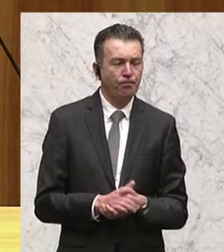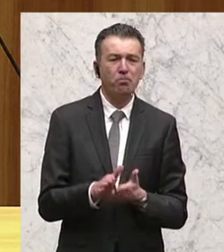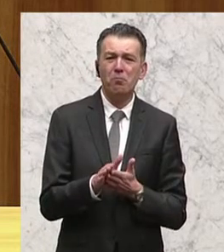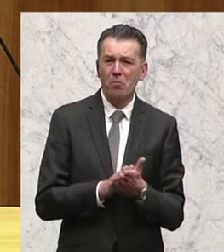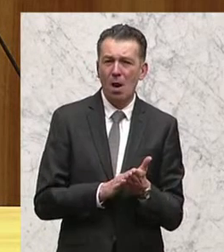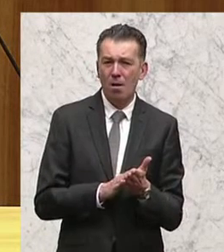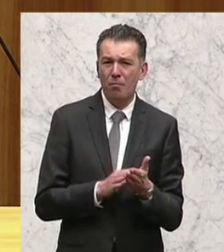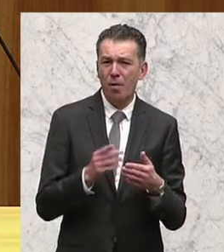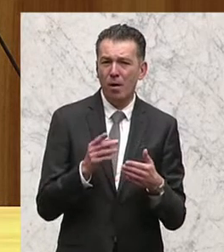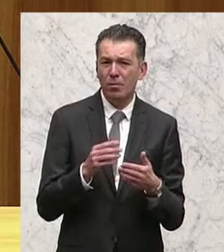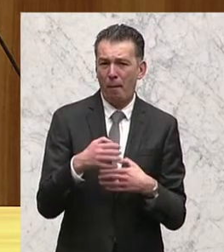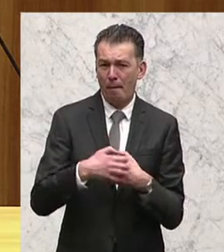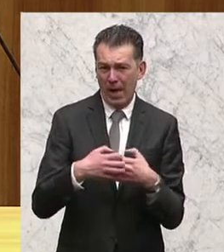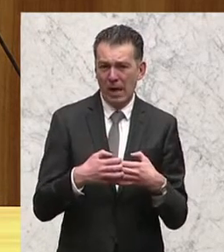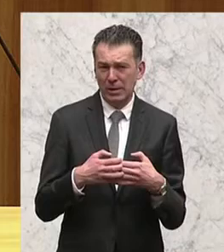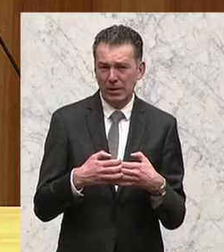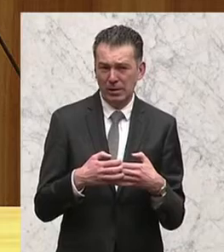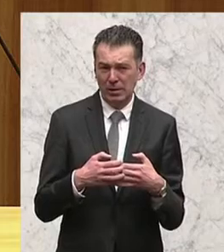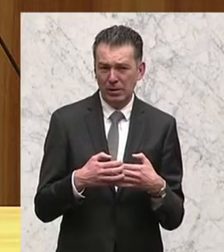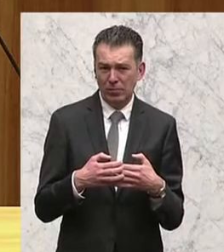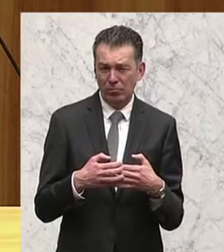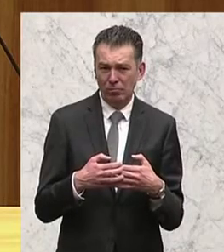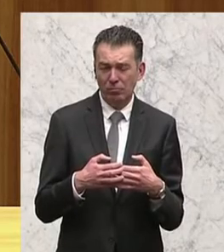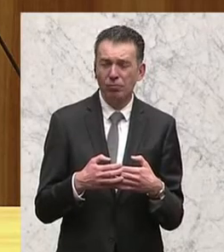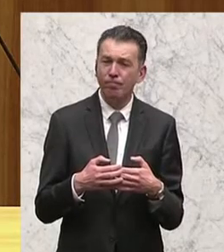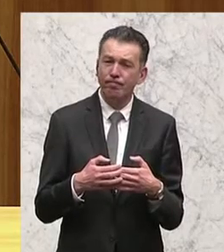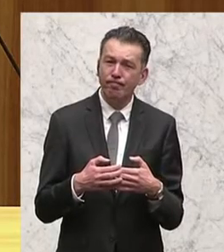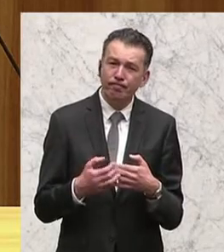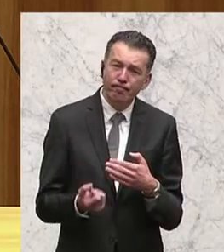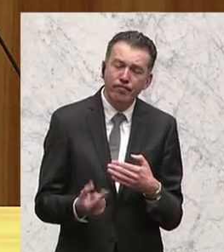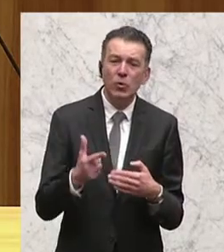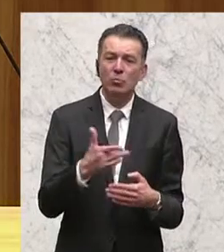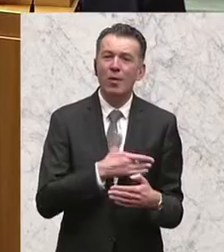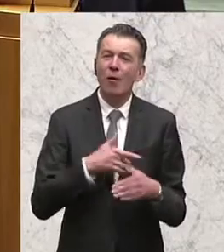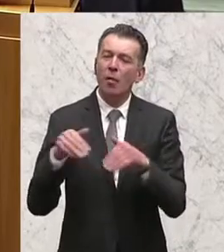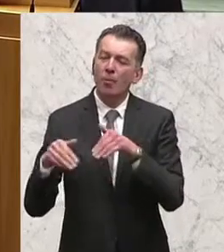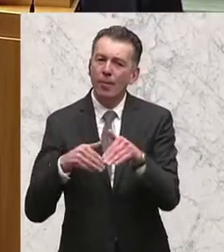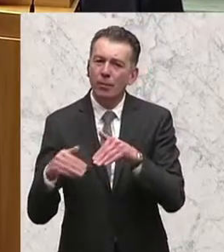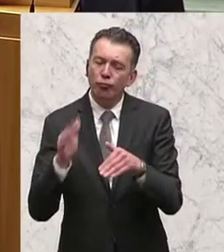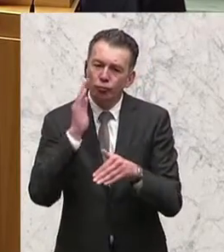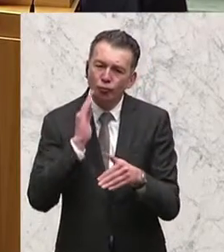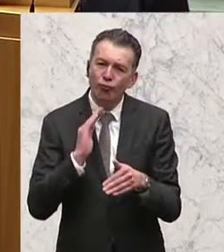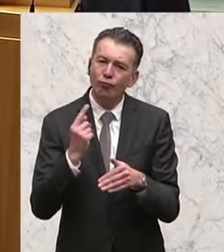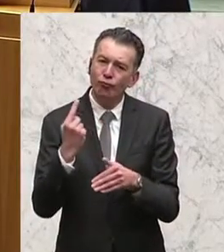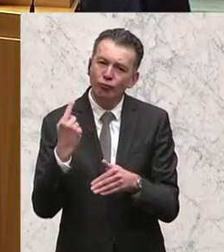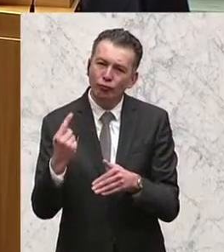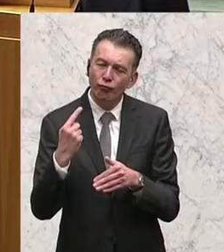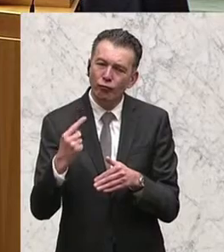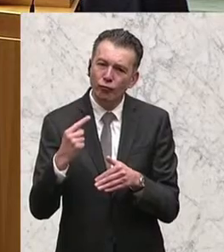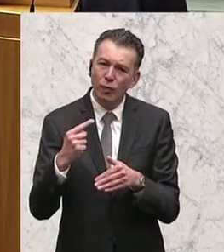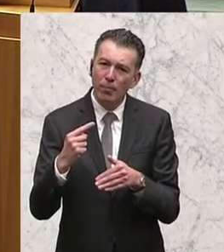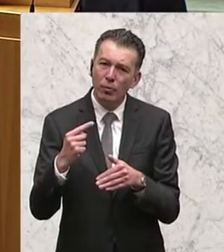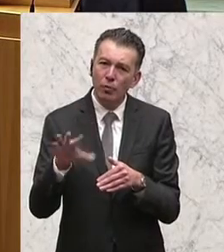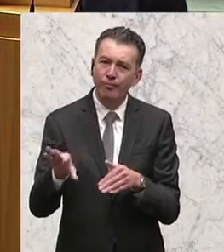Anfang dieses Monats die hauptbetroffenen Ressorts gebeten, jeweils Experten, Expertinnen namhaft